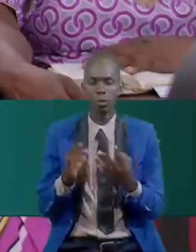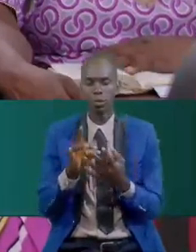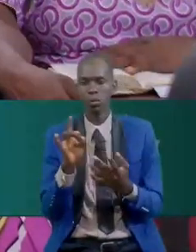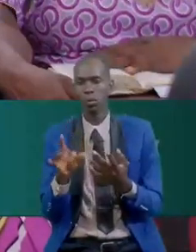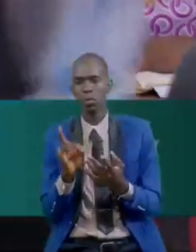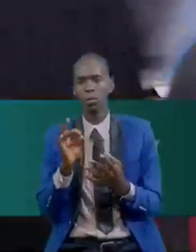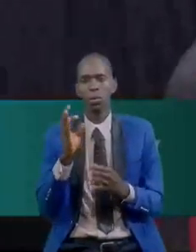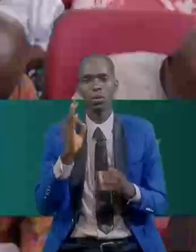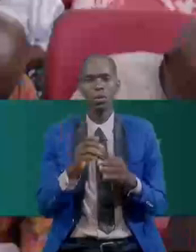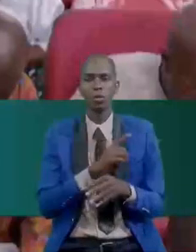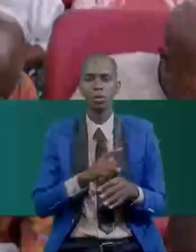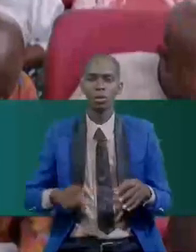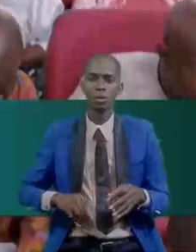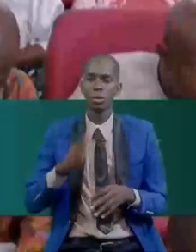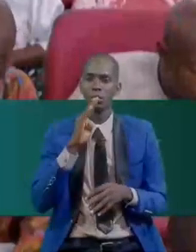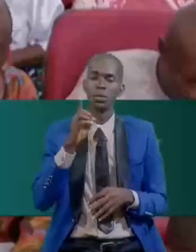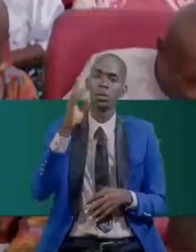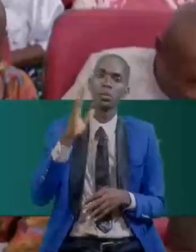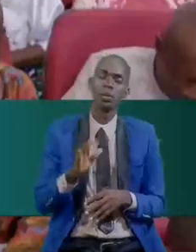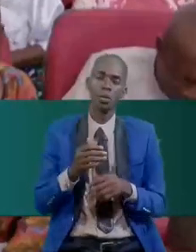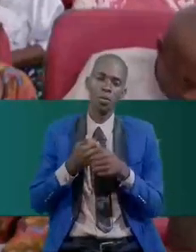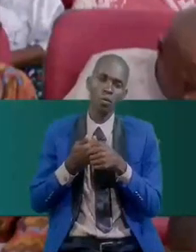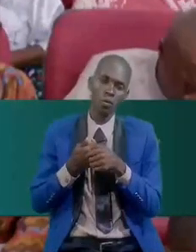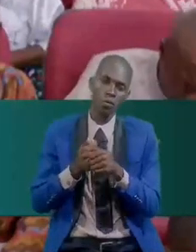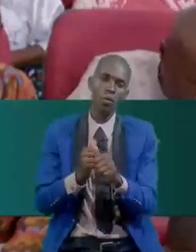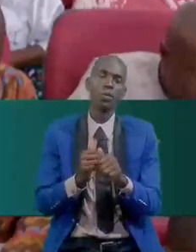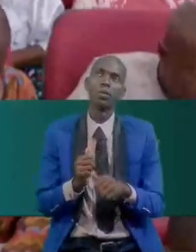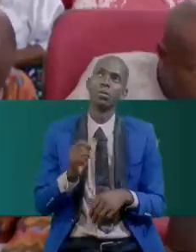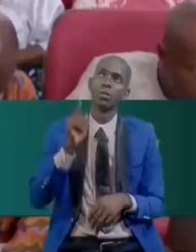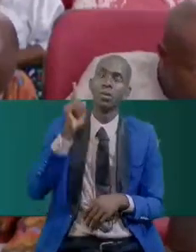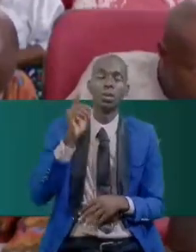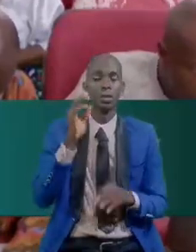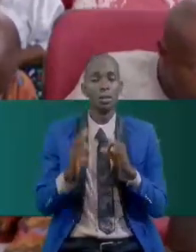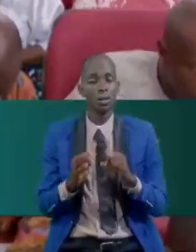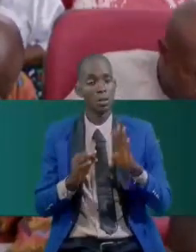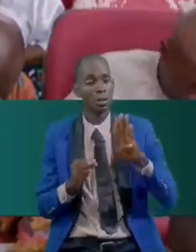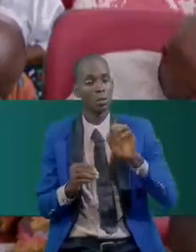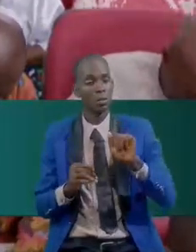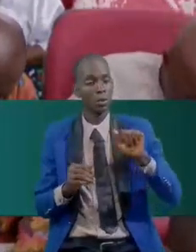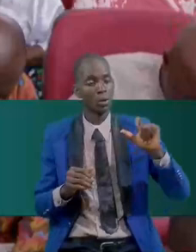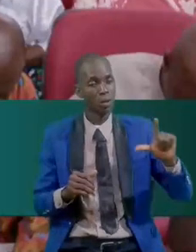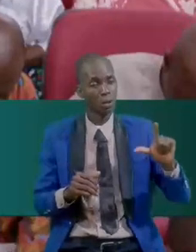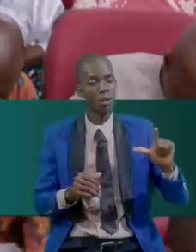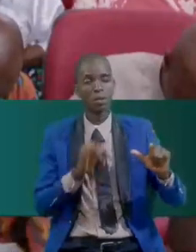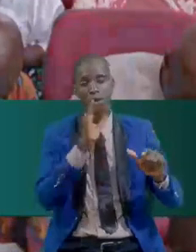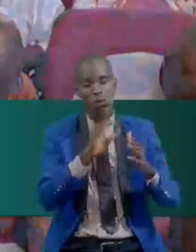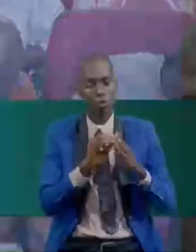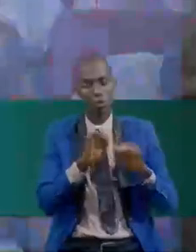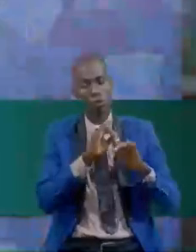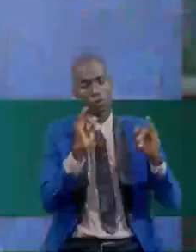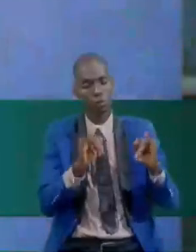lui. Si c'est Baal, allez après lui. Le peuple ne lui répondit